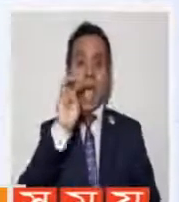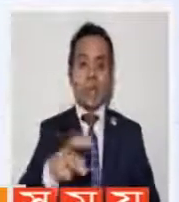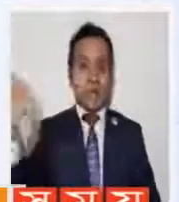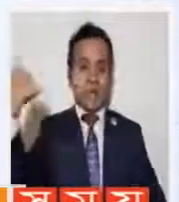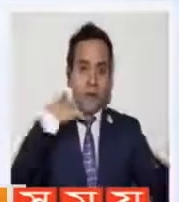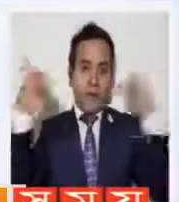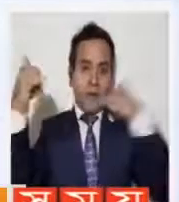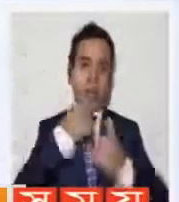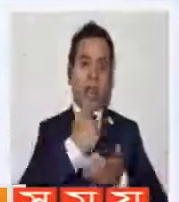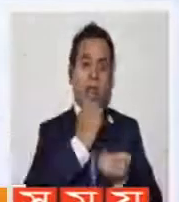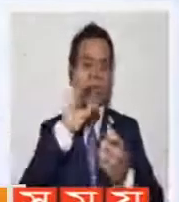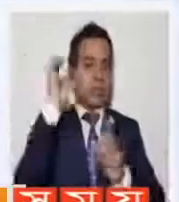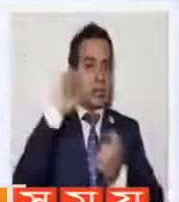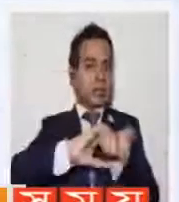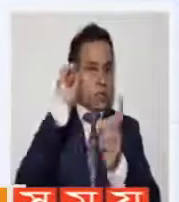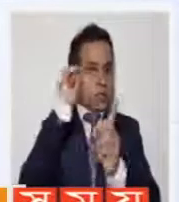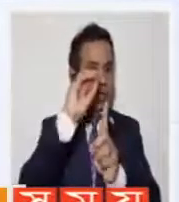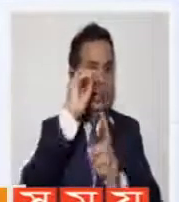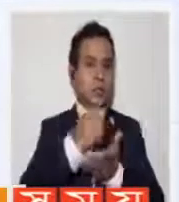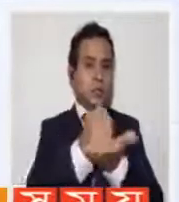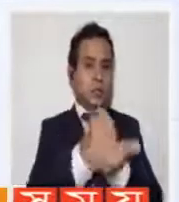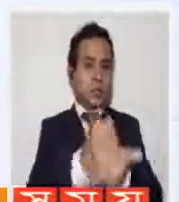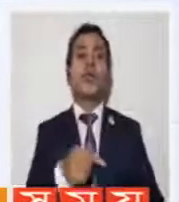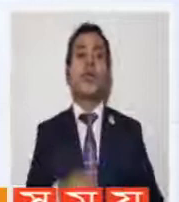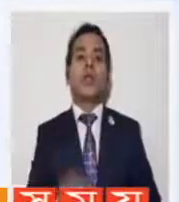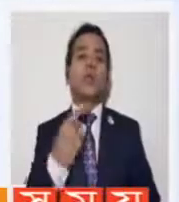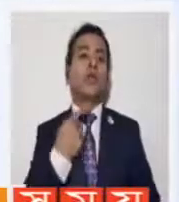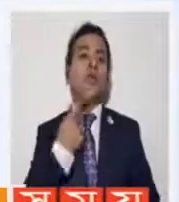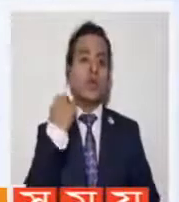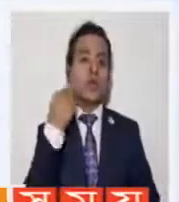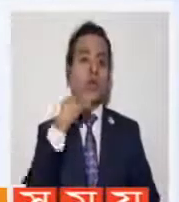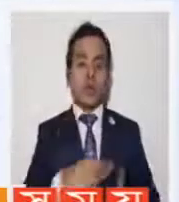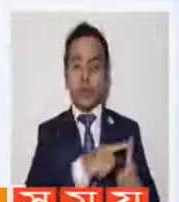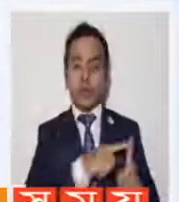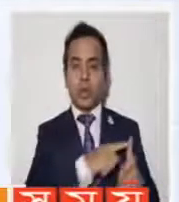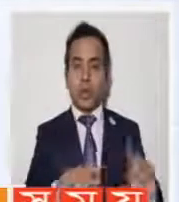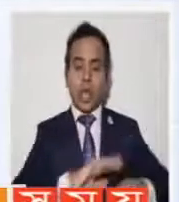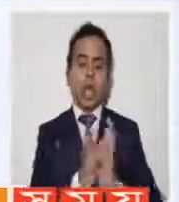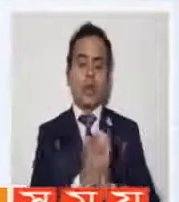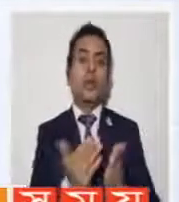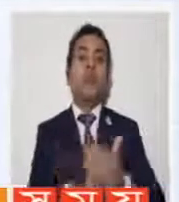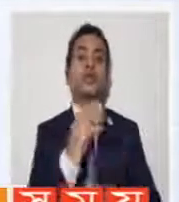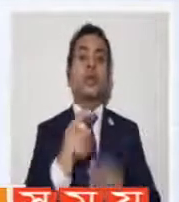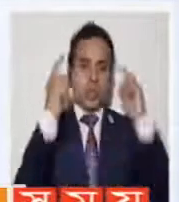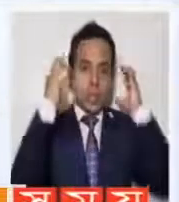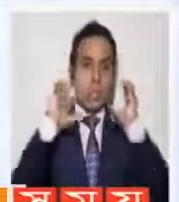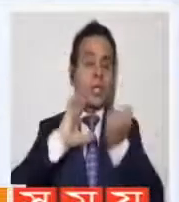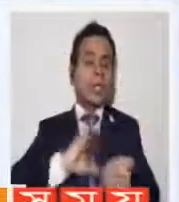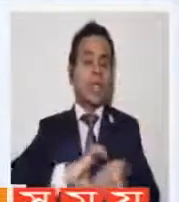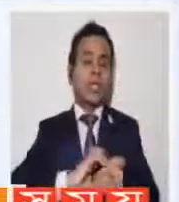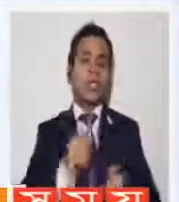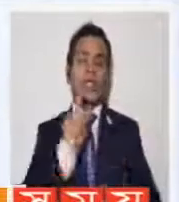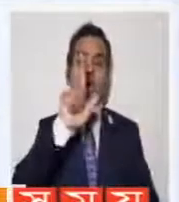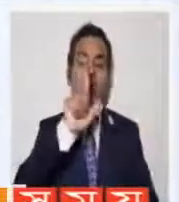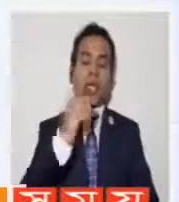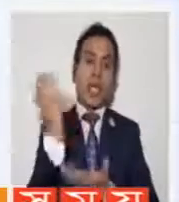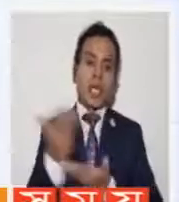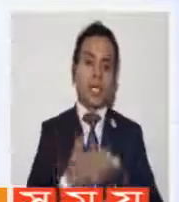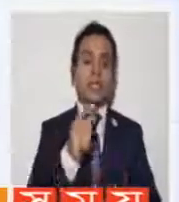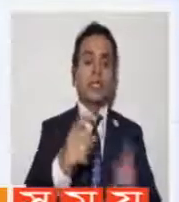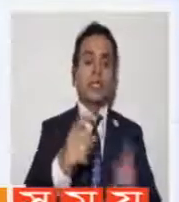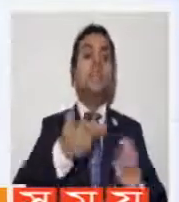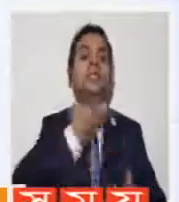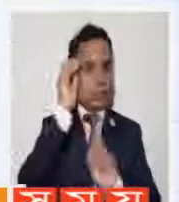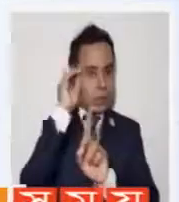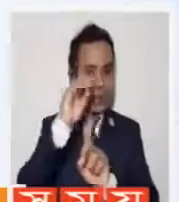১৪২,১৬৯টি এবং এ পর্যন্ত ফোন কল ৪৫,৮৩,০০০ ফোন কল রিসিভ করা হয়েছে। গত ২৪ ঘন্টায় নতুন করে